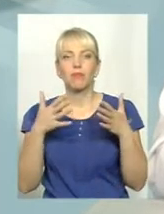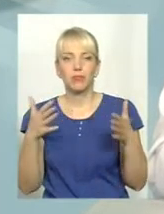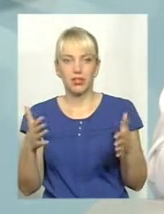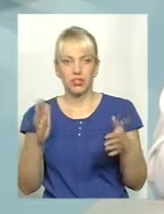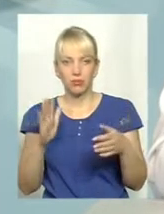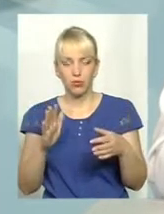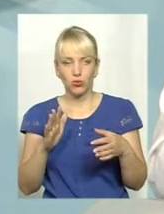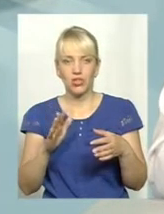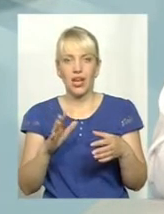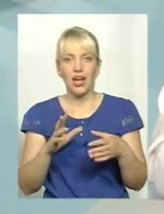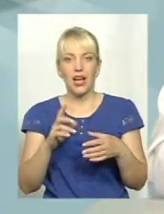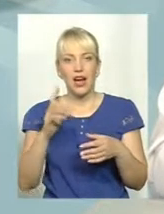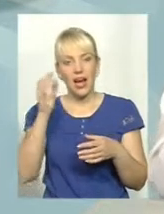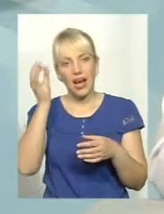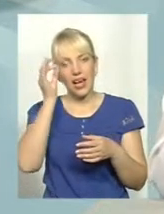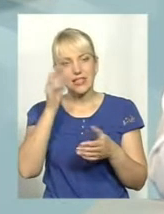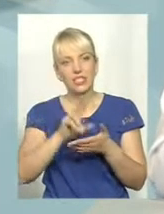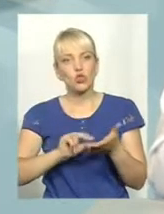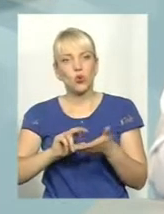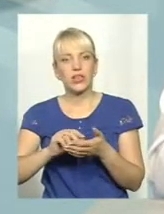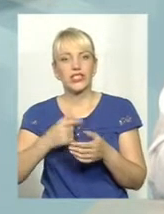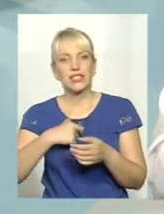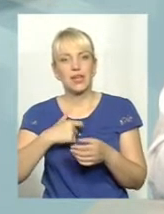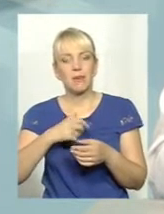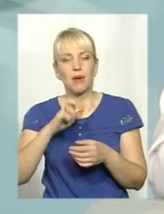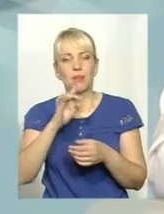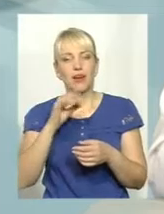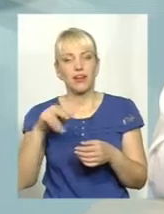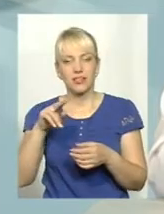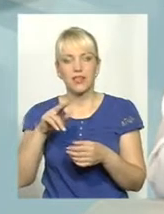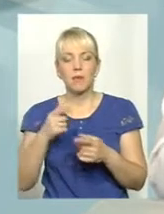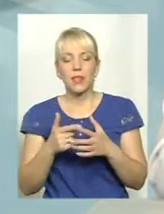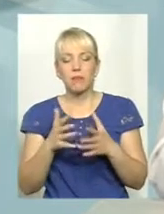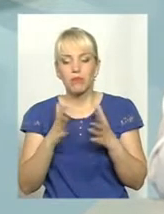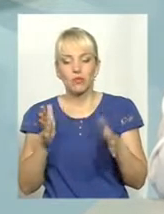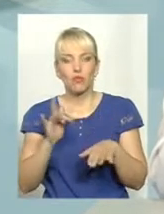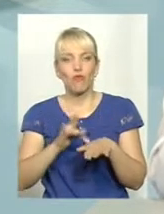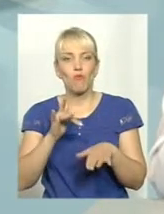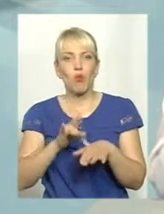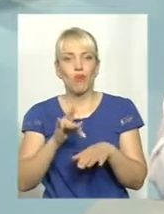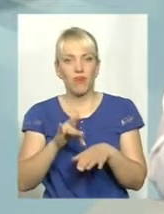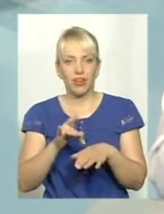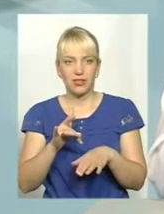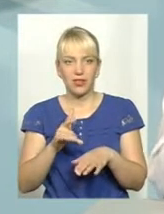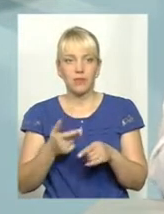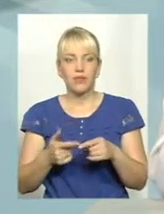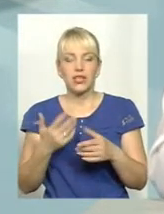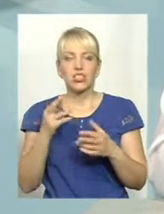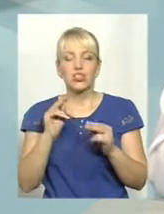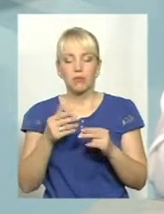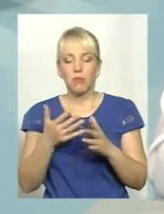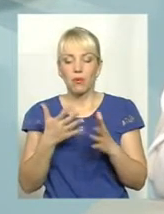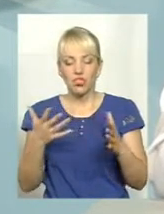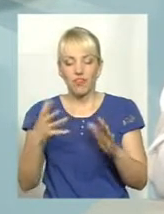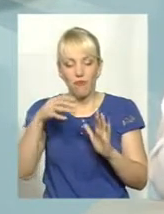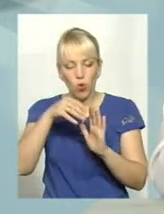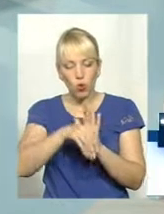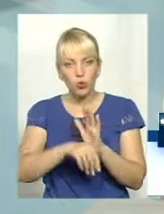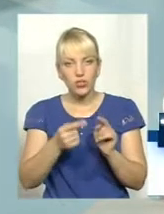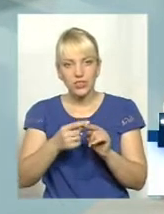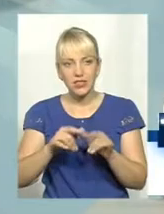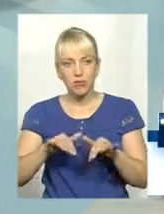важлива масовість, тому що це продукт, який позиціонує всю область, і чим більше жителів області будуть себе